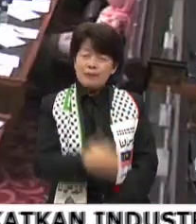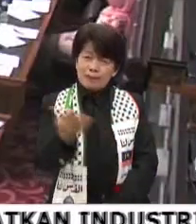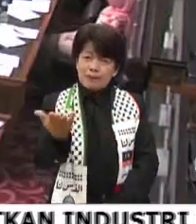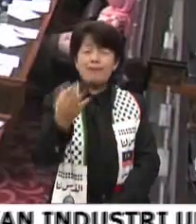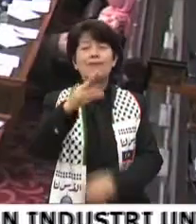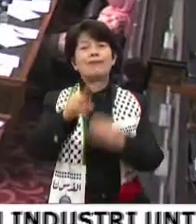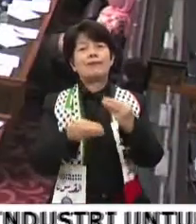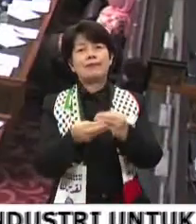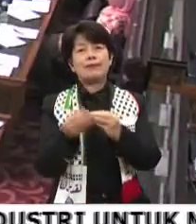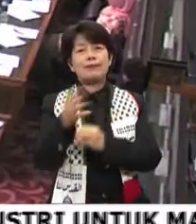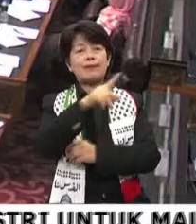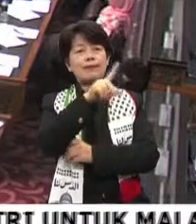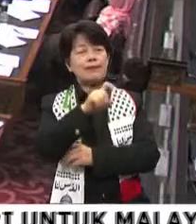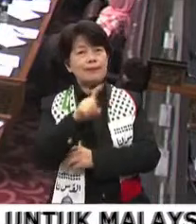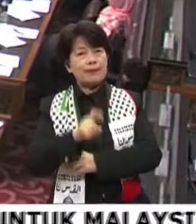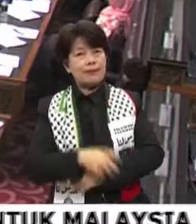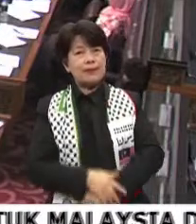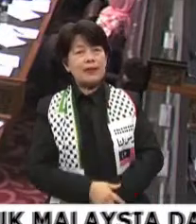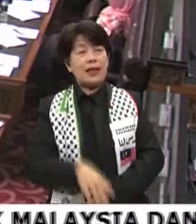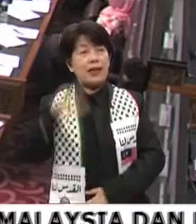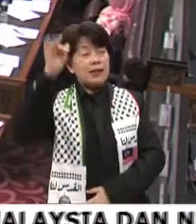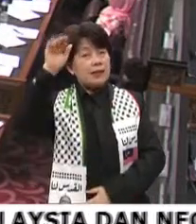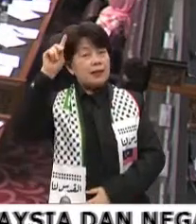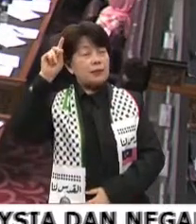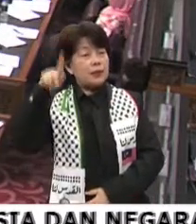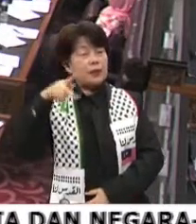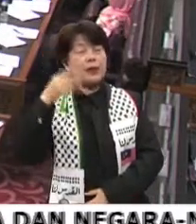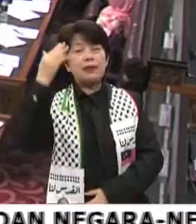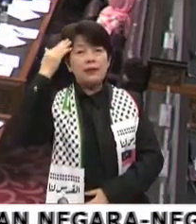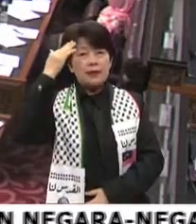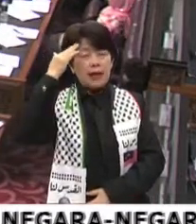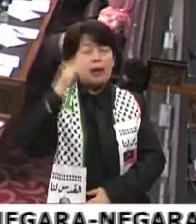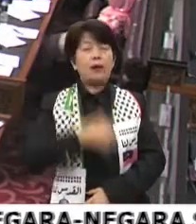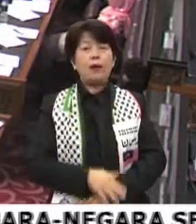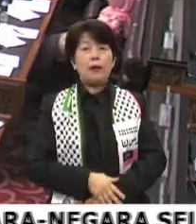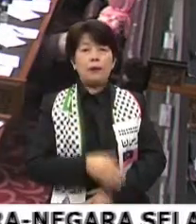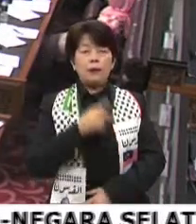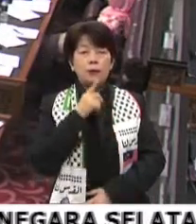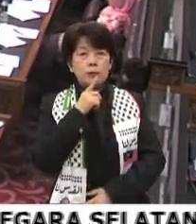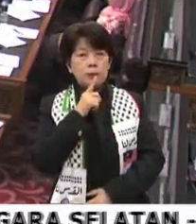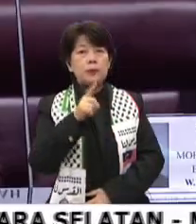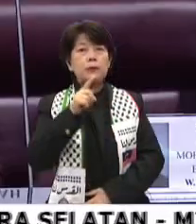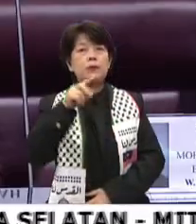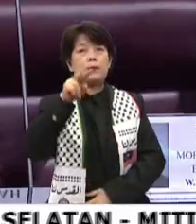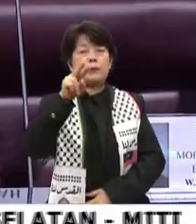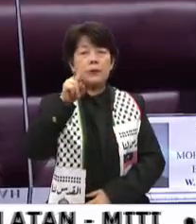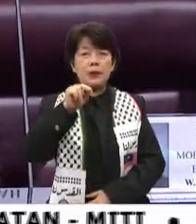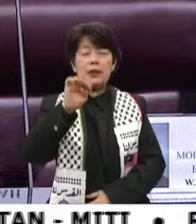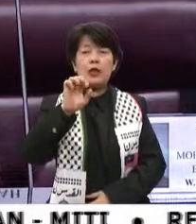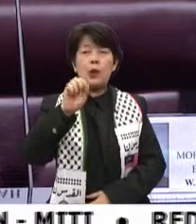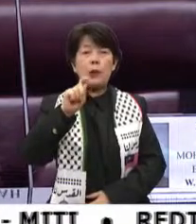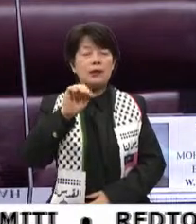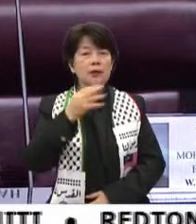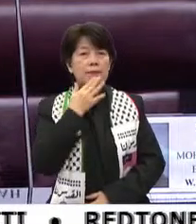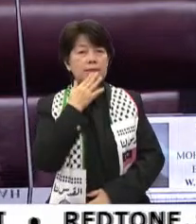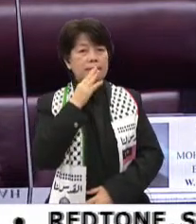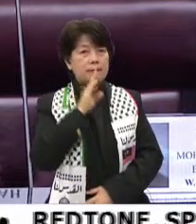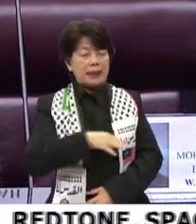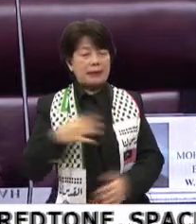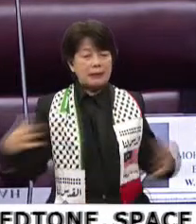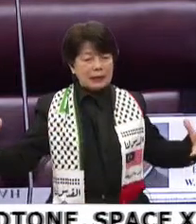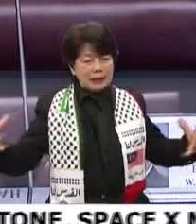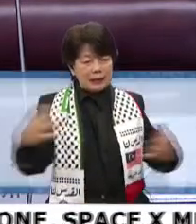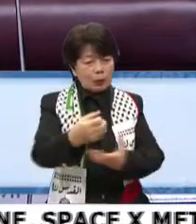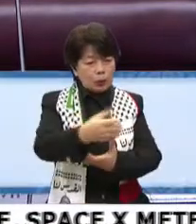Sri Tan Sri yang di-pertua saya tahu pengeluaran cecair nikotin daripada akta racun negara ad keputusan kolektif